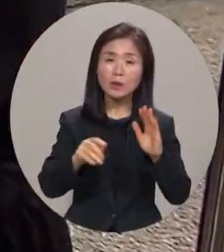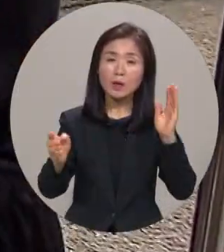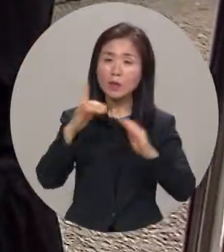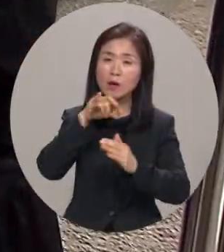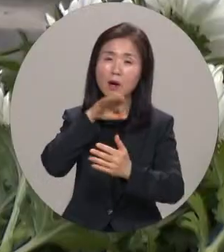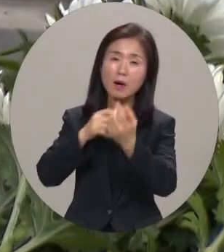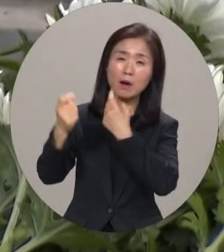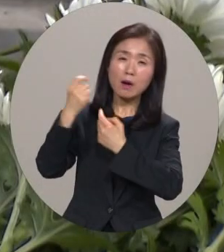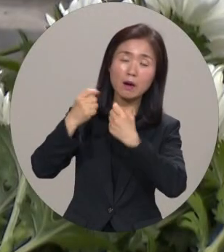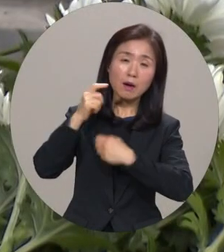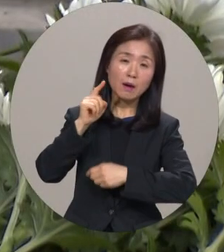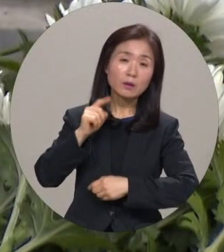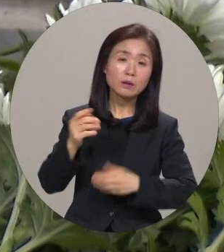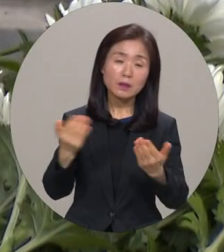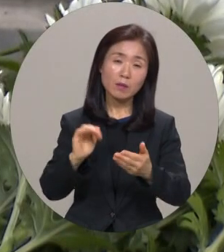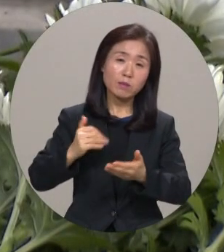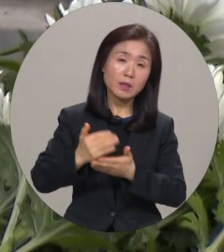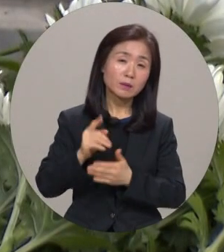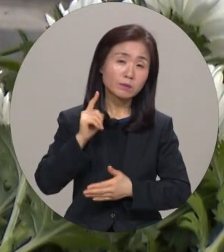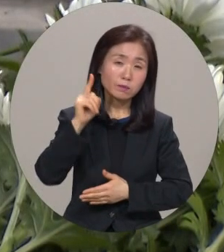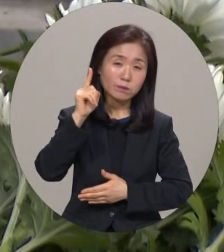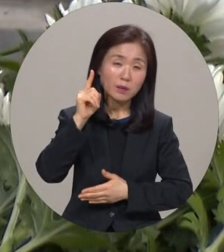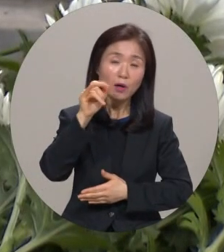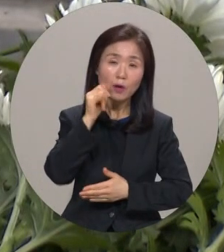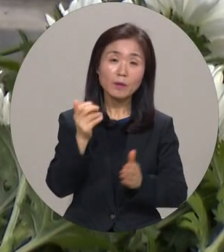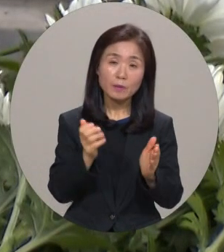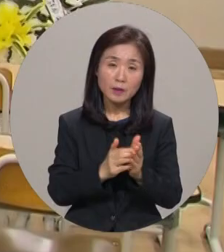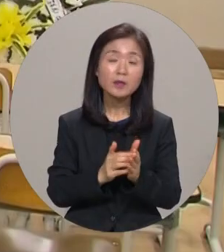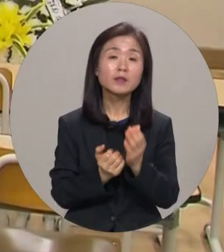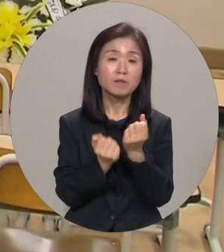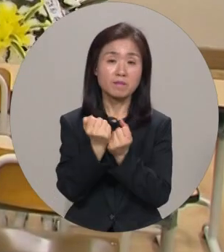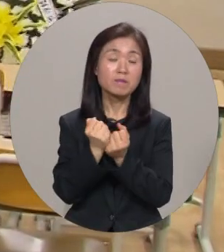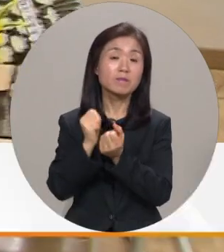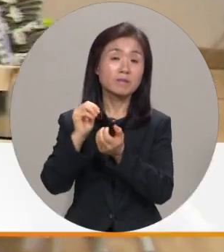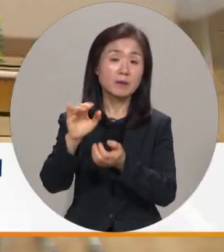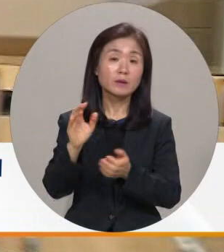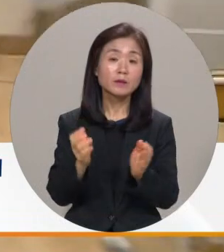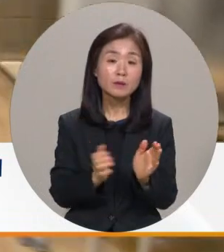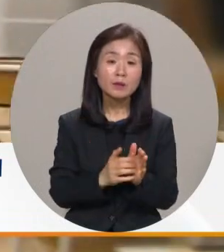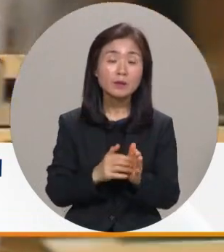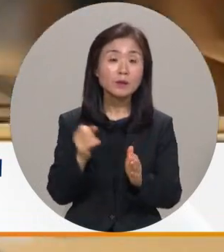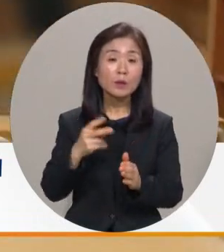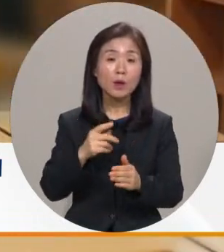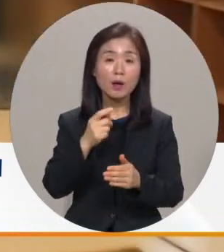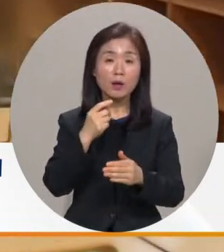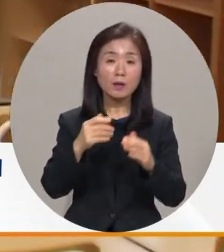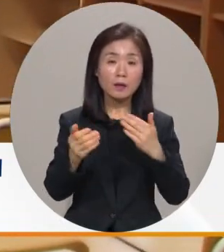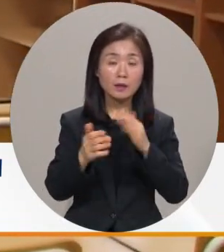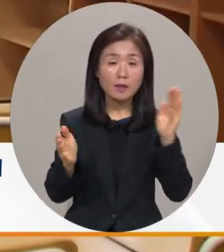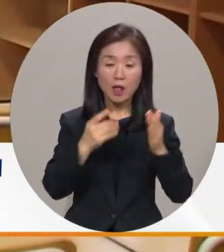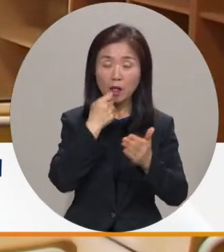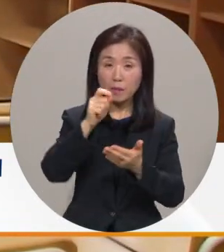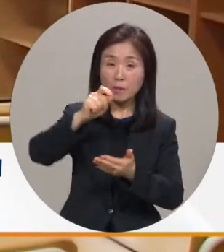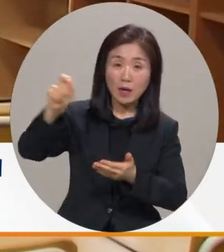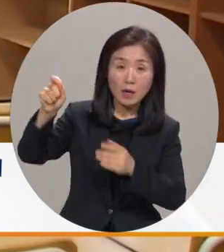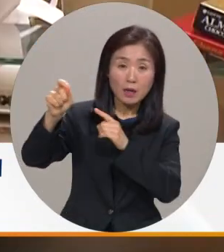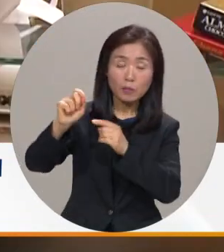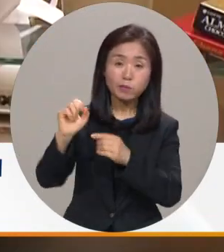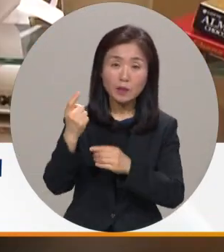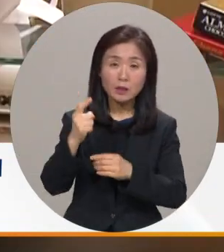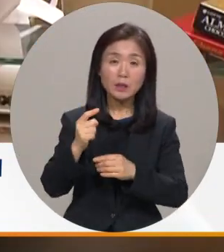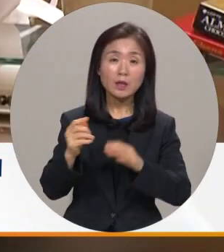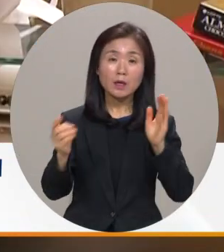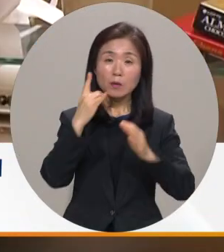민원과 업무 스트레스에 시달렸다고 그동안 설명했습니다. 특히 이른바 연필 사건과 관련한 과도한 민원이